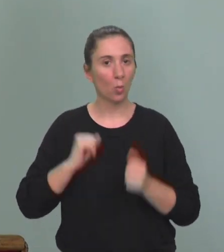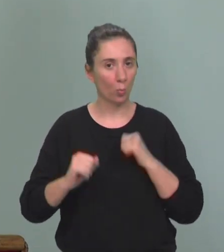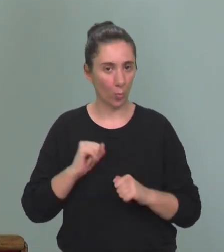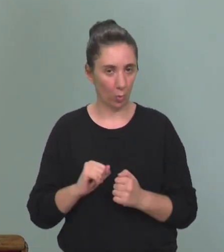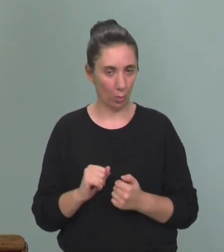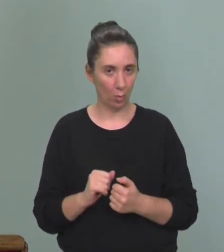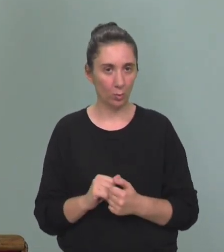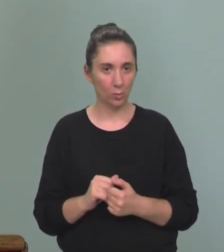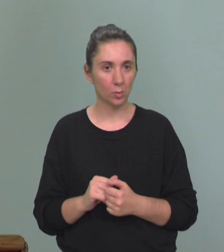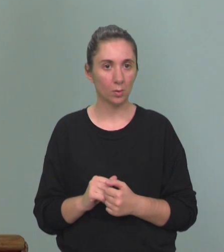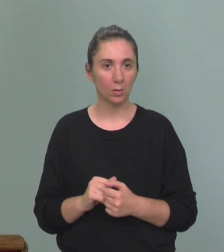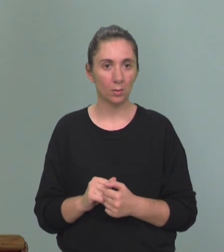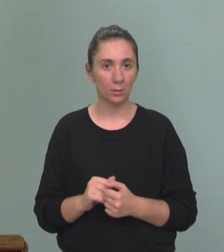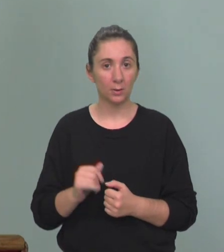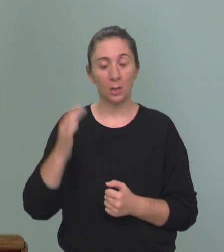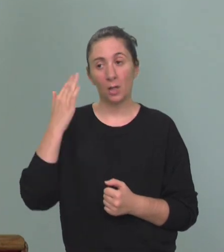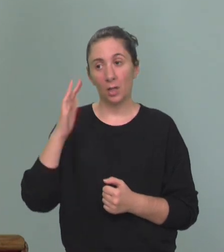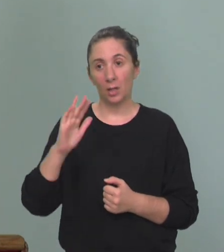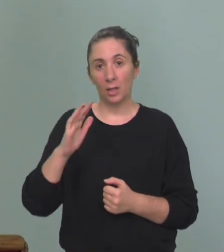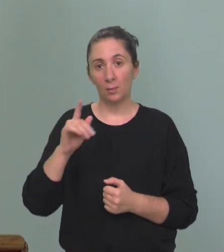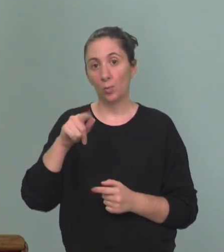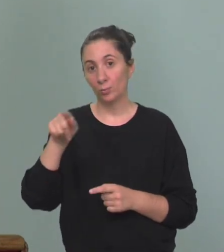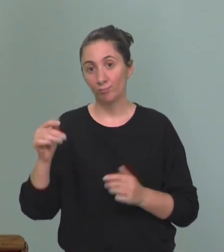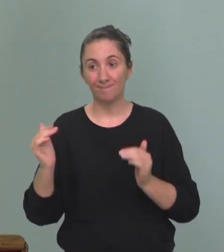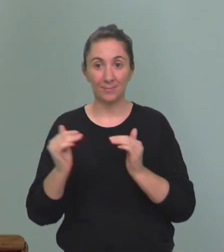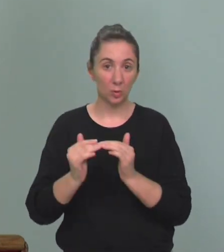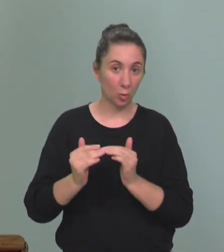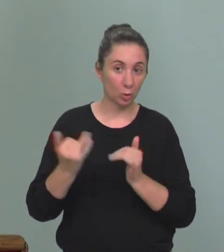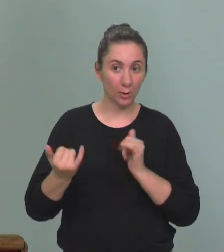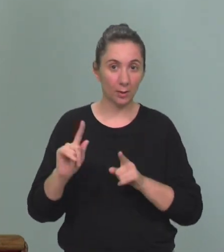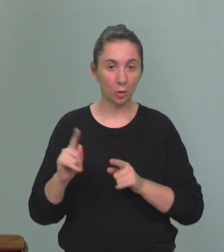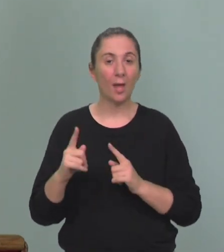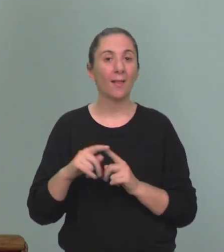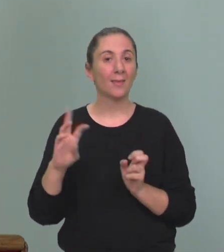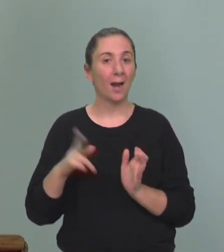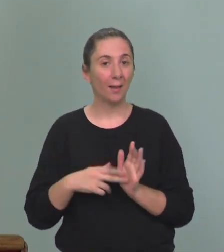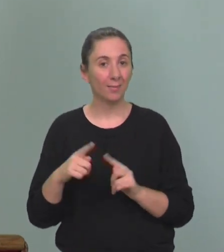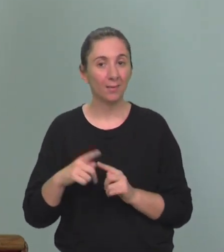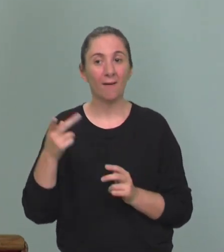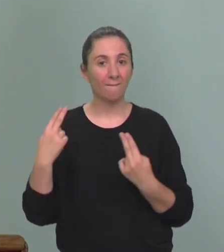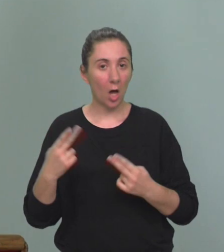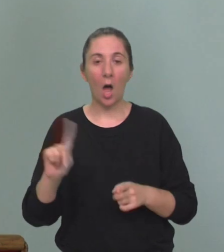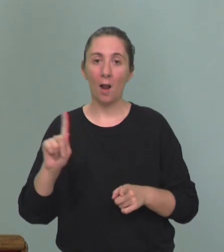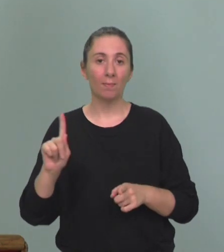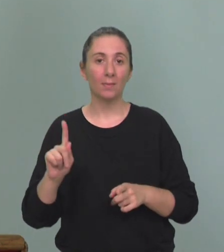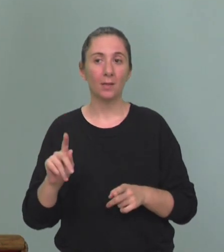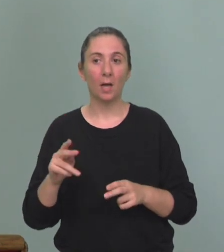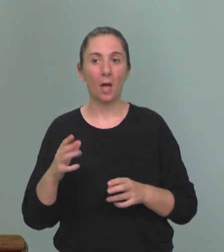upornost. Ne znamo će se sad ko složi sa ovom tezom. Talent je važan, ali nije ključan za